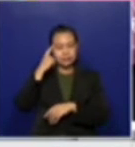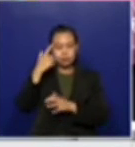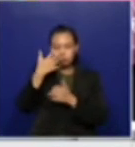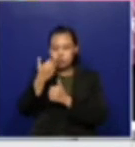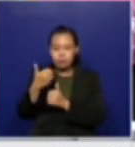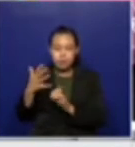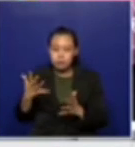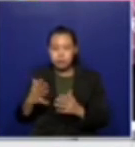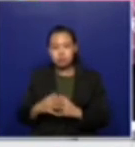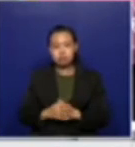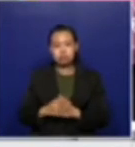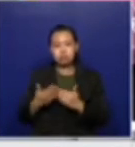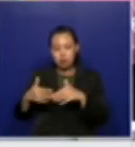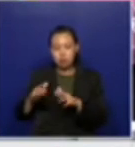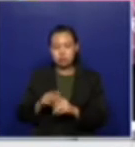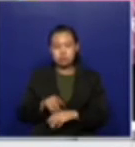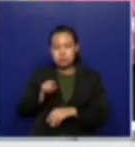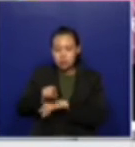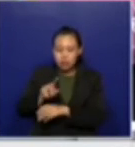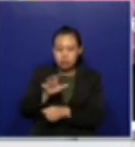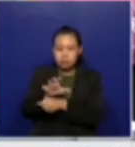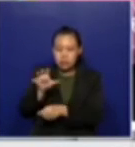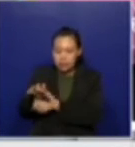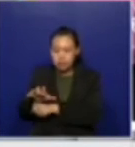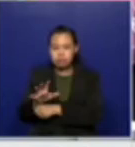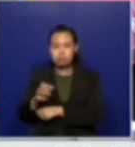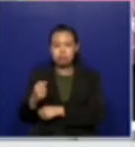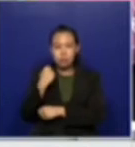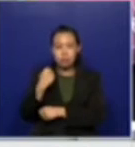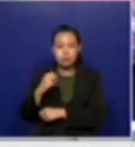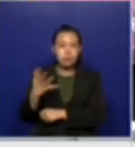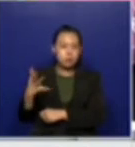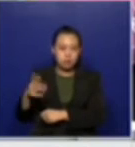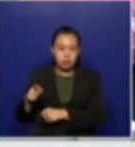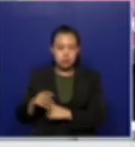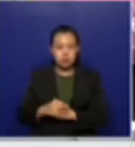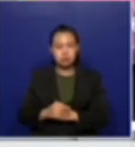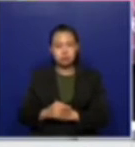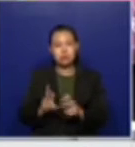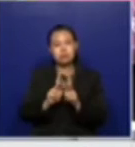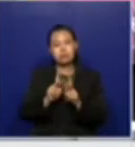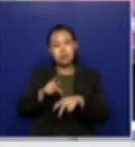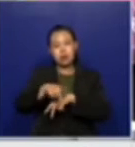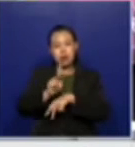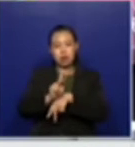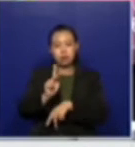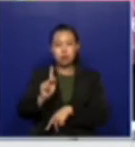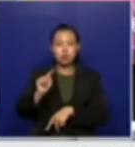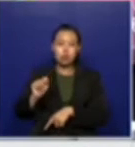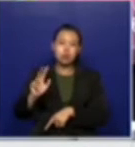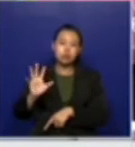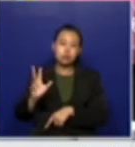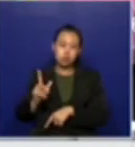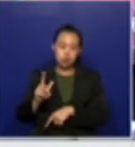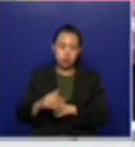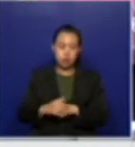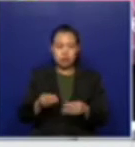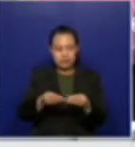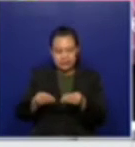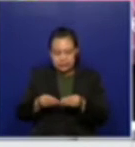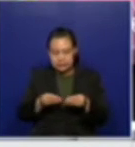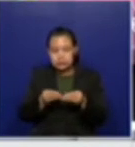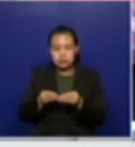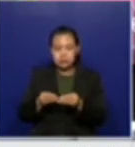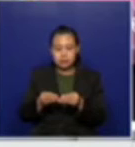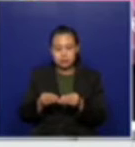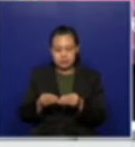ใดไม่เคยสั่งการกำชับเข้มงวดในฐานะที่เป็นประธานกตช.แต่อย่างใดทำให้บ่อนการพนันนั้นเกิดความ